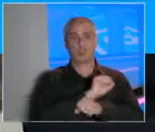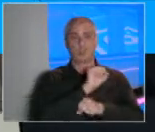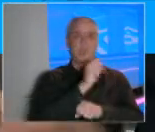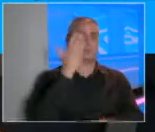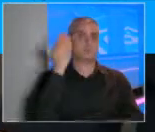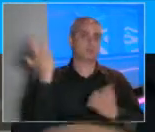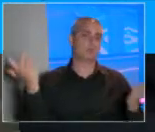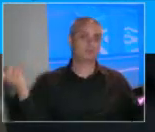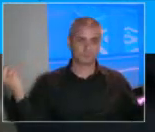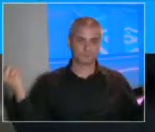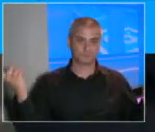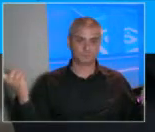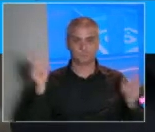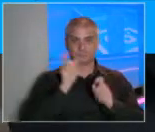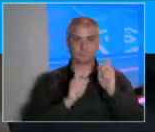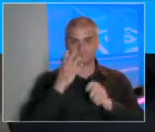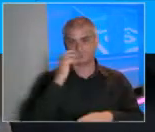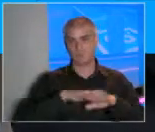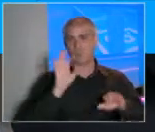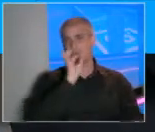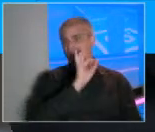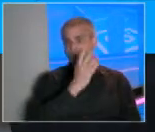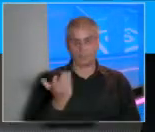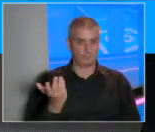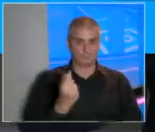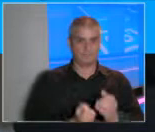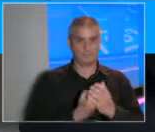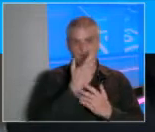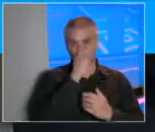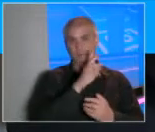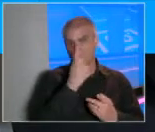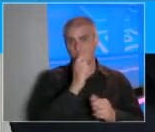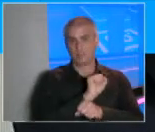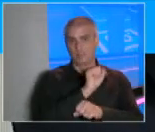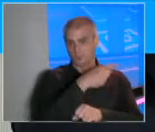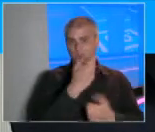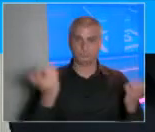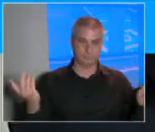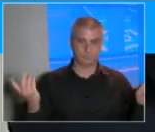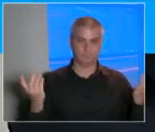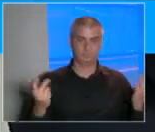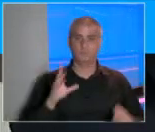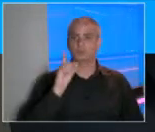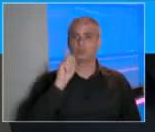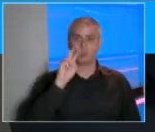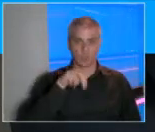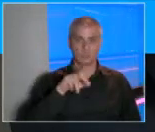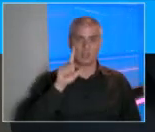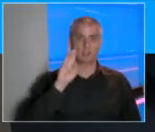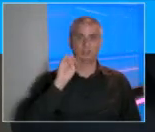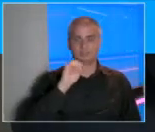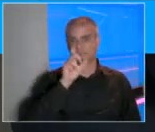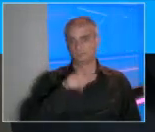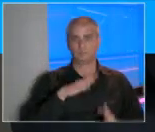שהיו, מה שנקרא, אנשים שזו נכון. הייתה הקרקע שלהם, והם קמו, וזו גם אחת הטענות שנטענת. דורון לשם,